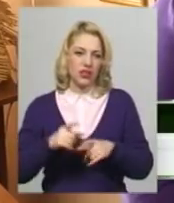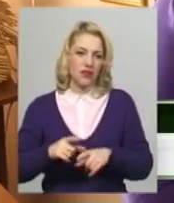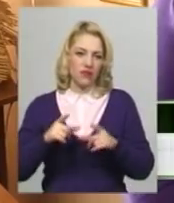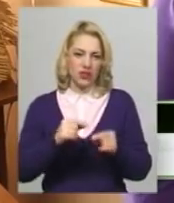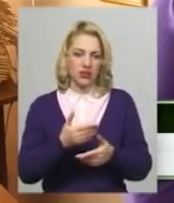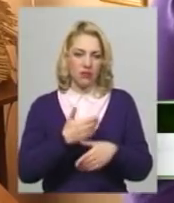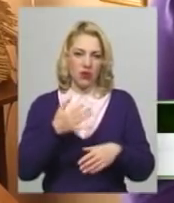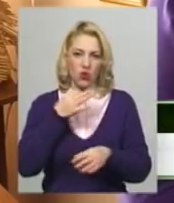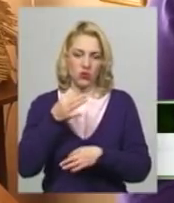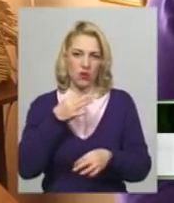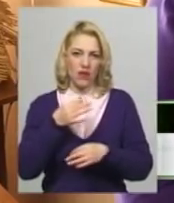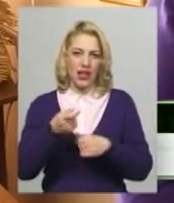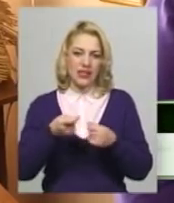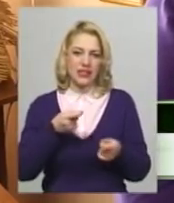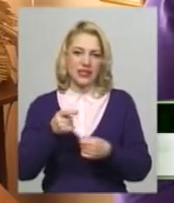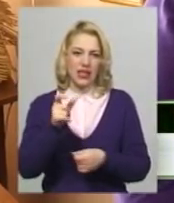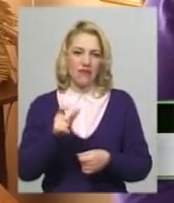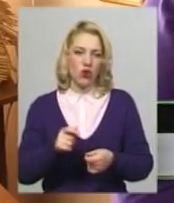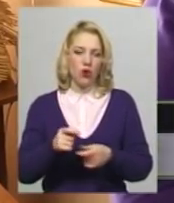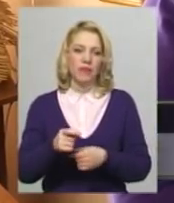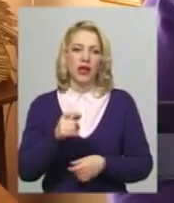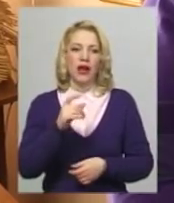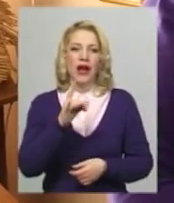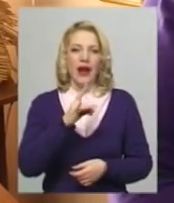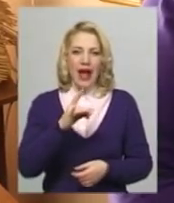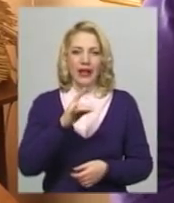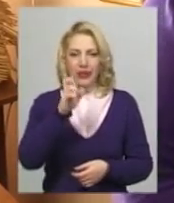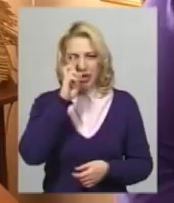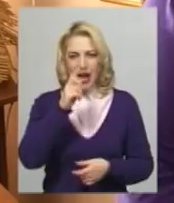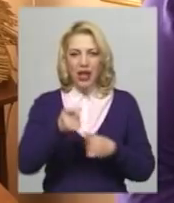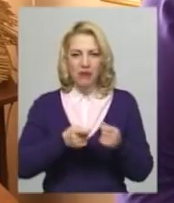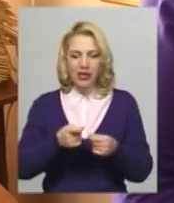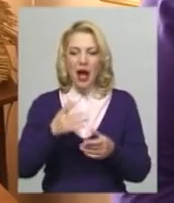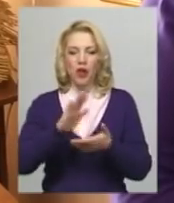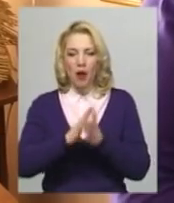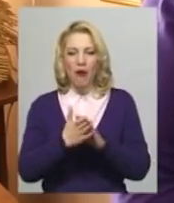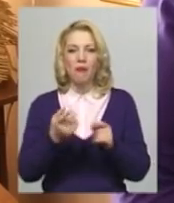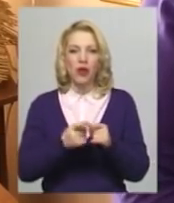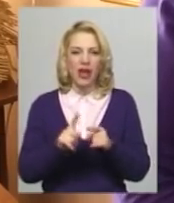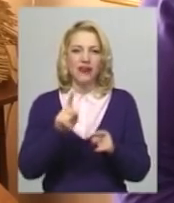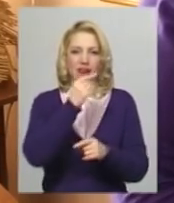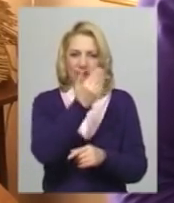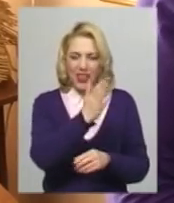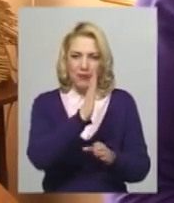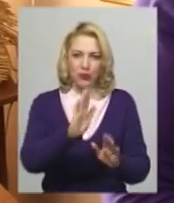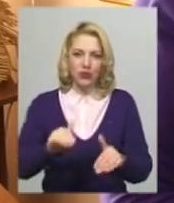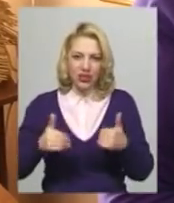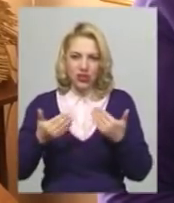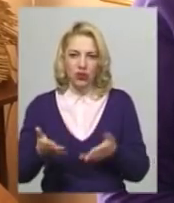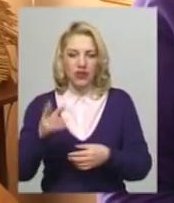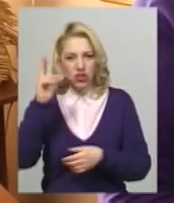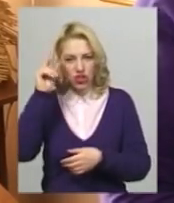ми розмовляли з керівником апарату райдержадміністрації, ми домовились про те, що вони будуть ініціювати